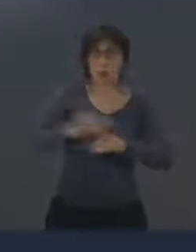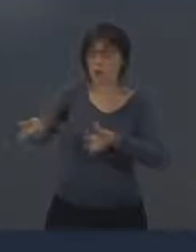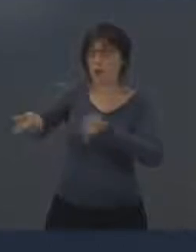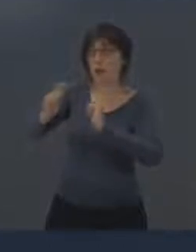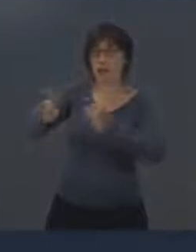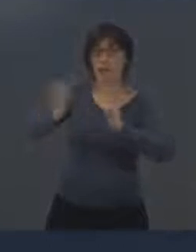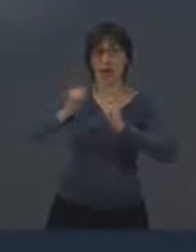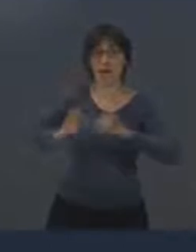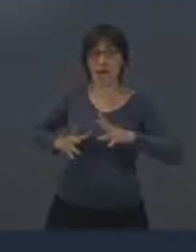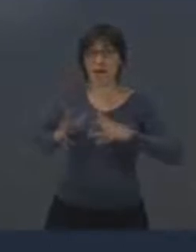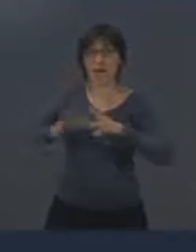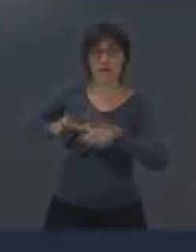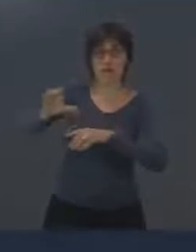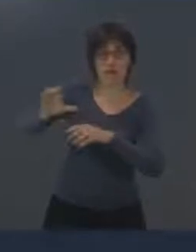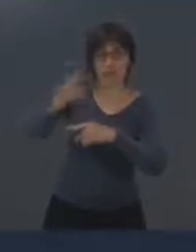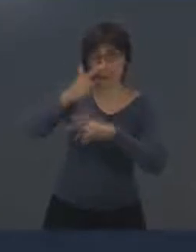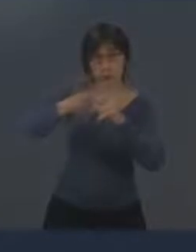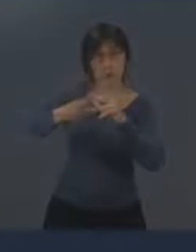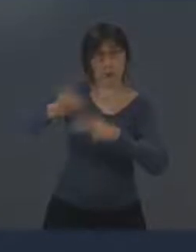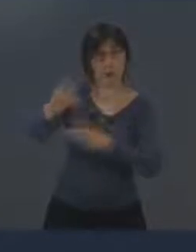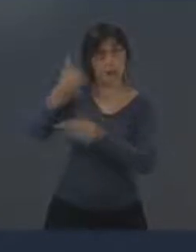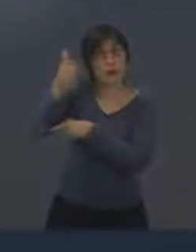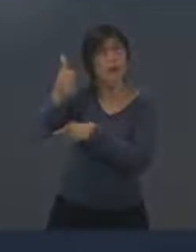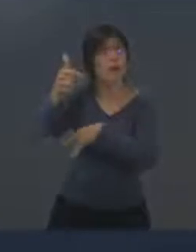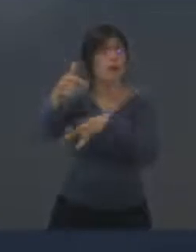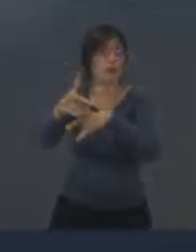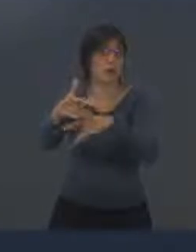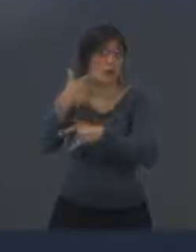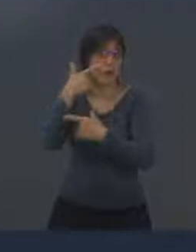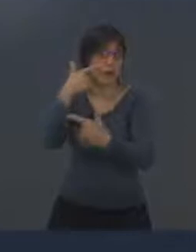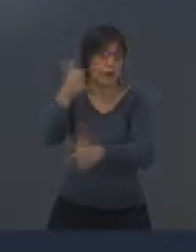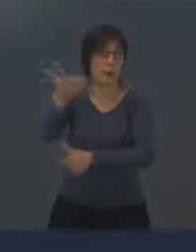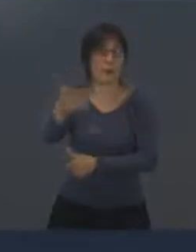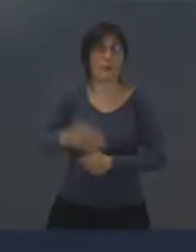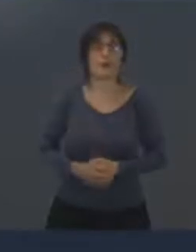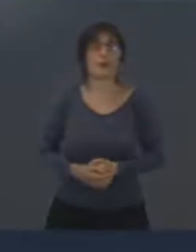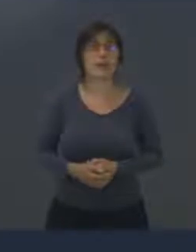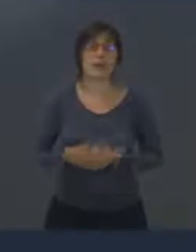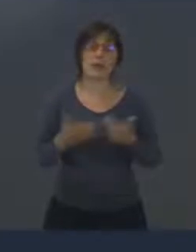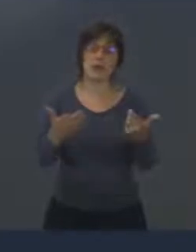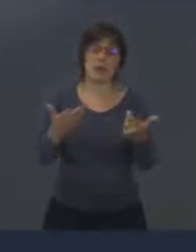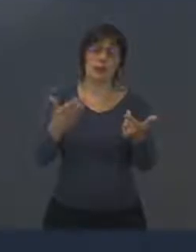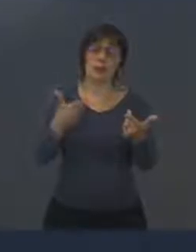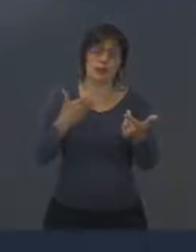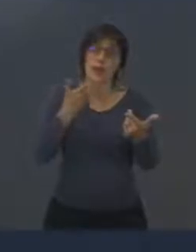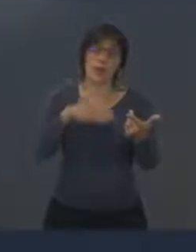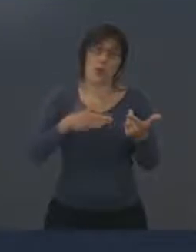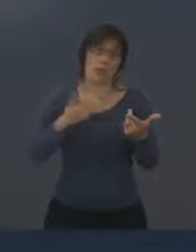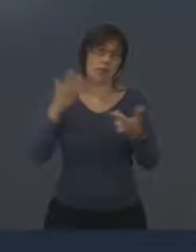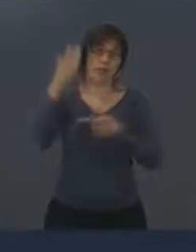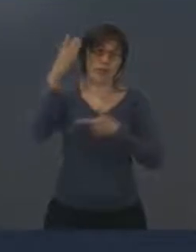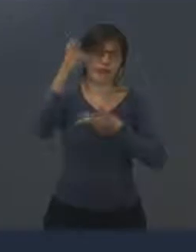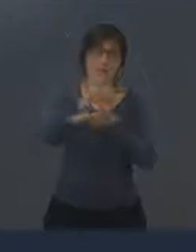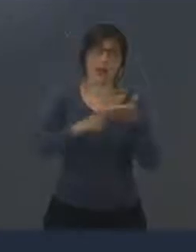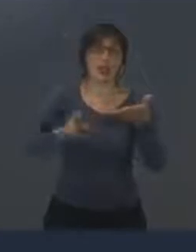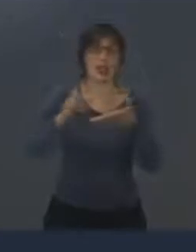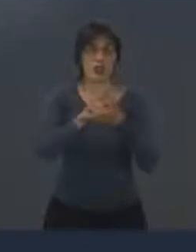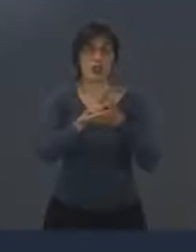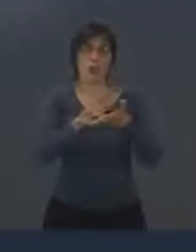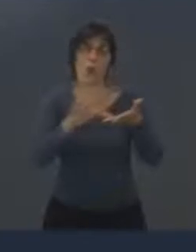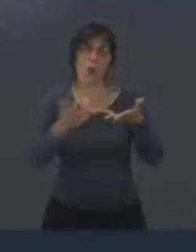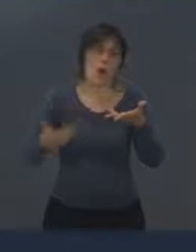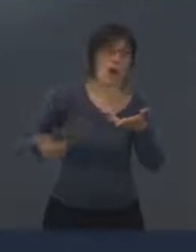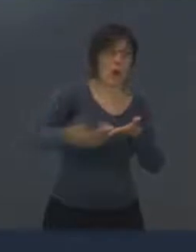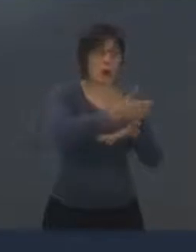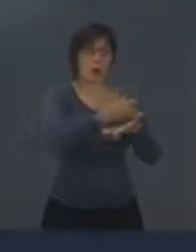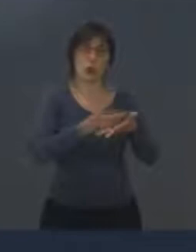vous avez à le gérer. Oui, il faudra un jour que les régions soient dotées de ressources plus stables et c'est